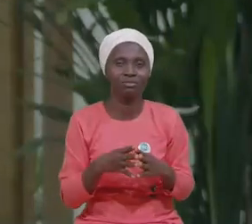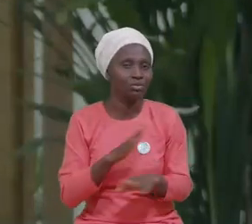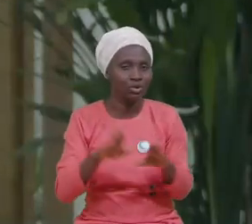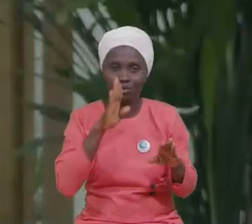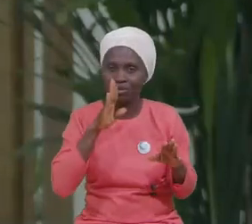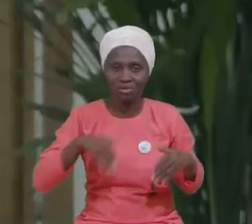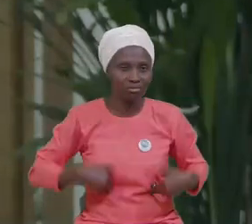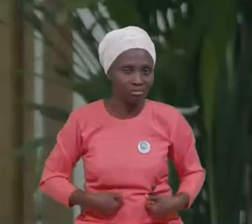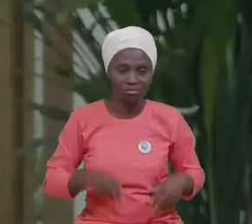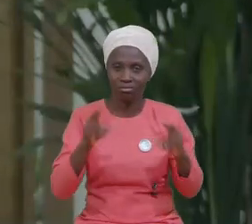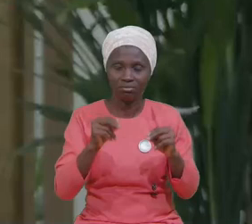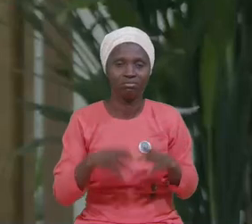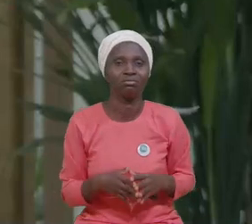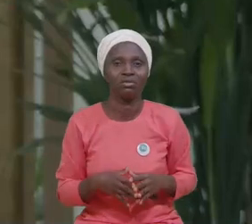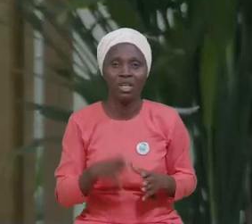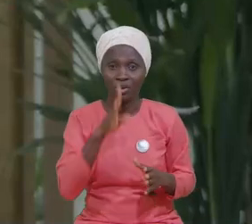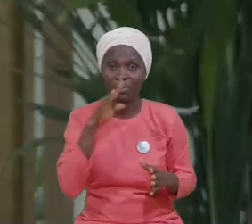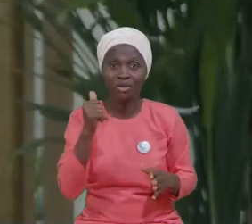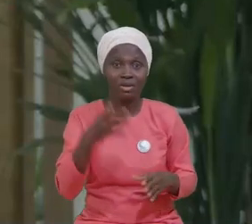Ne sois pas fatigué.